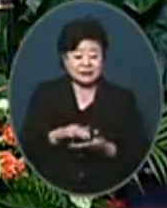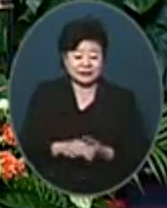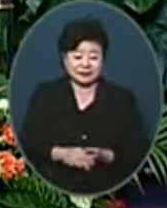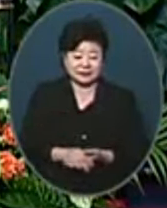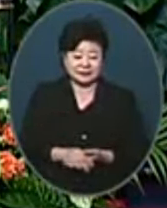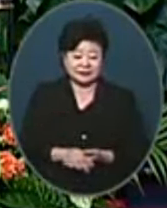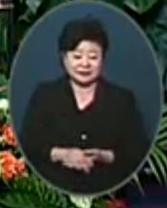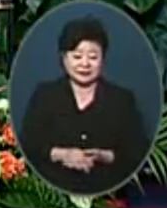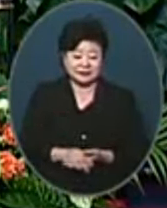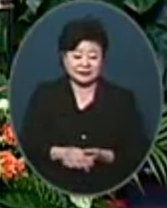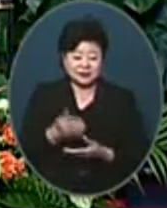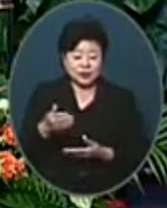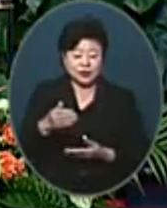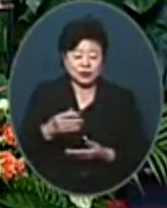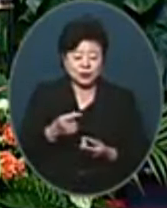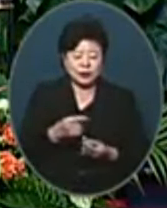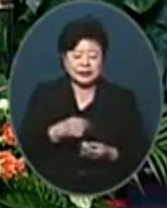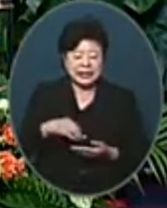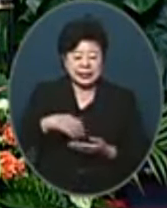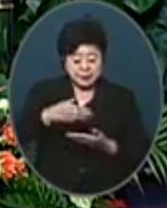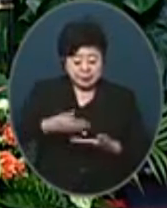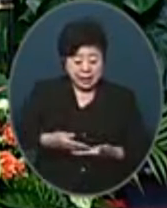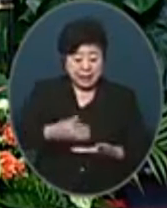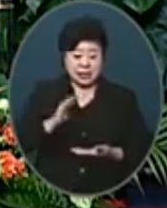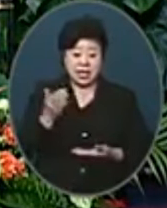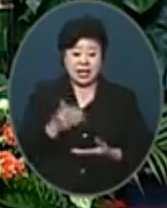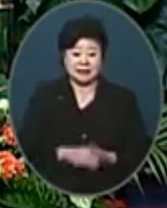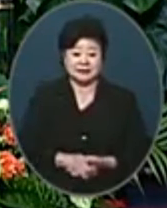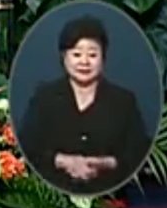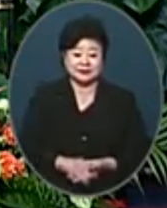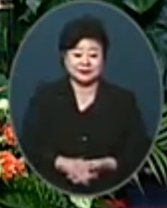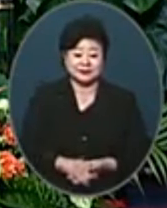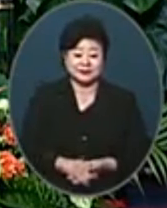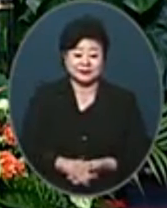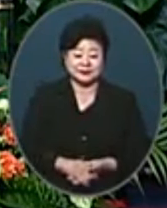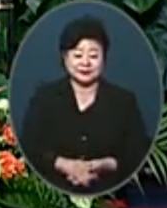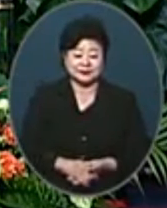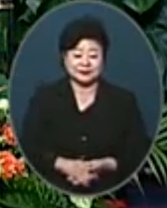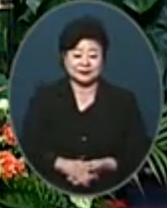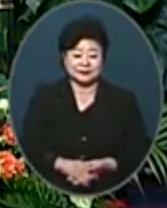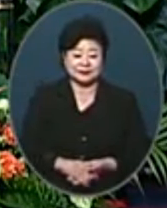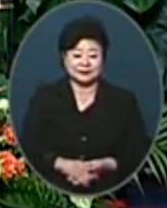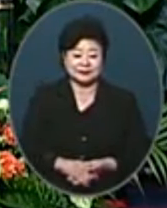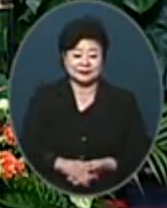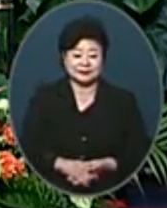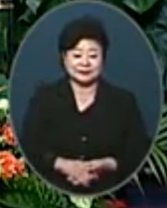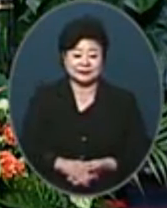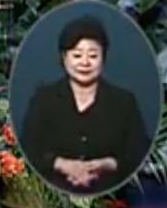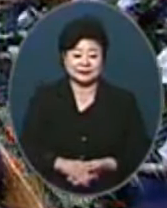헤아림으로 너희도 헤아림을 도로 받을 것이니라고 말씀하고 계신 것입니다.